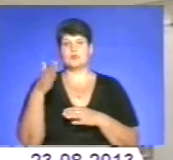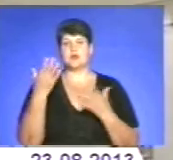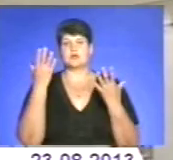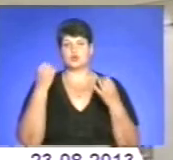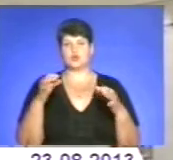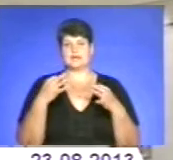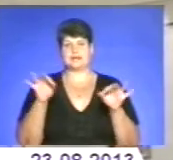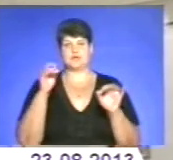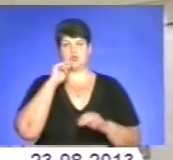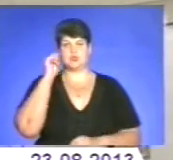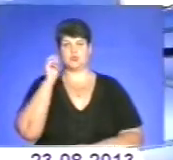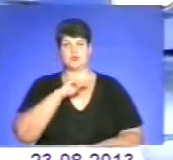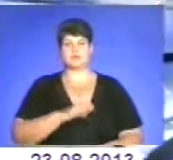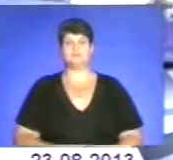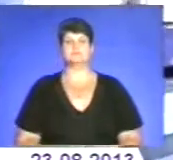незалежності України.